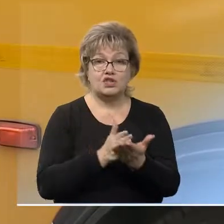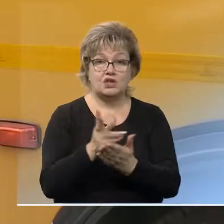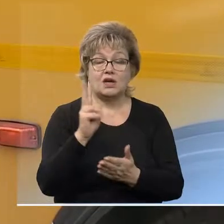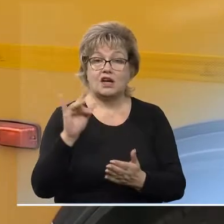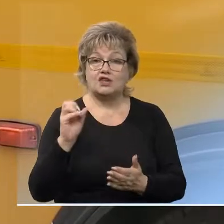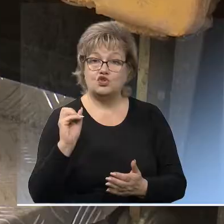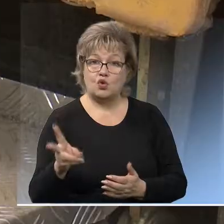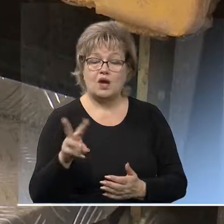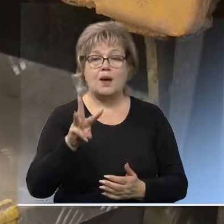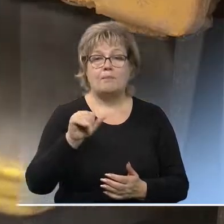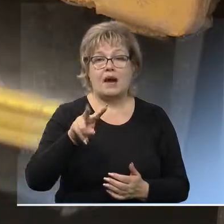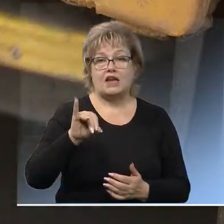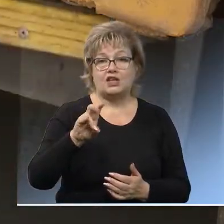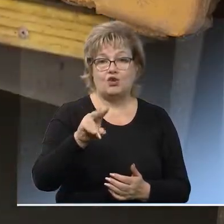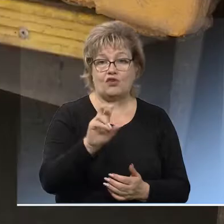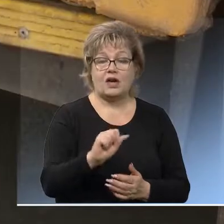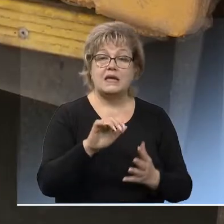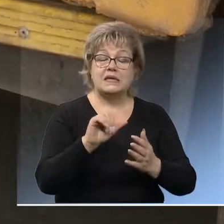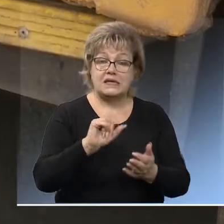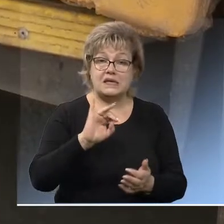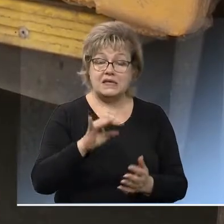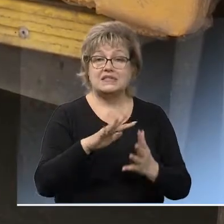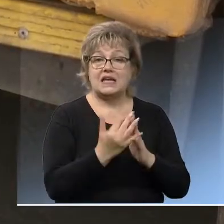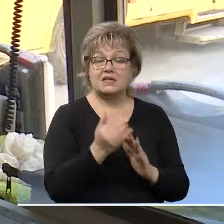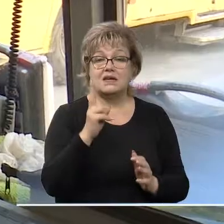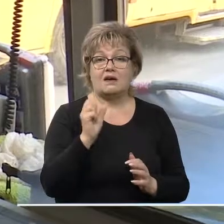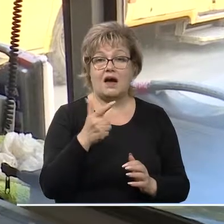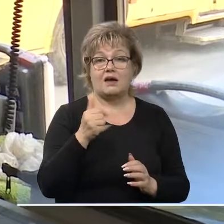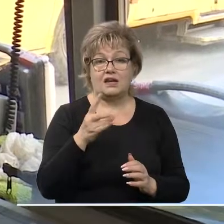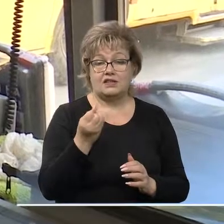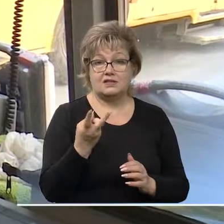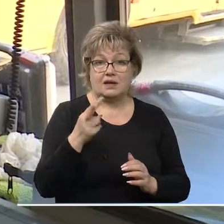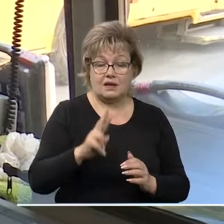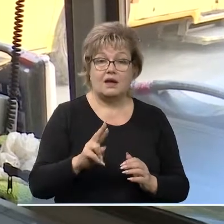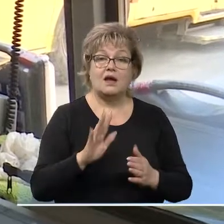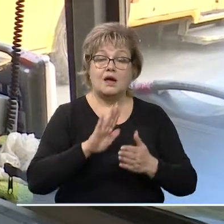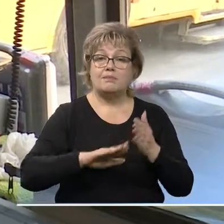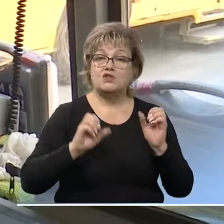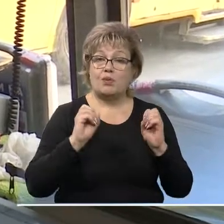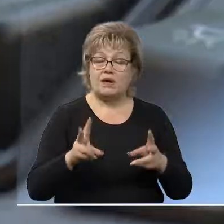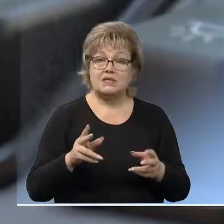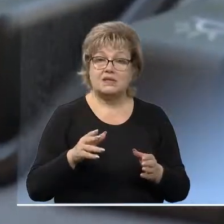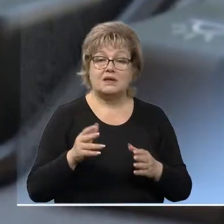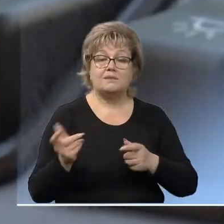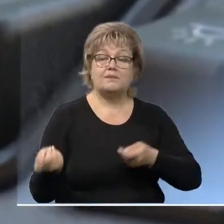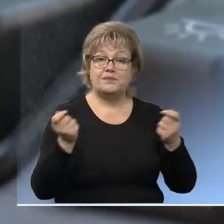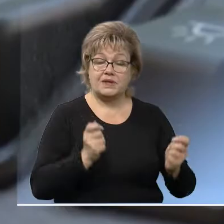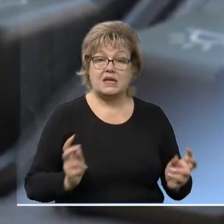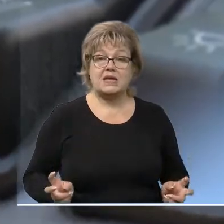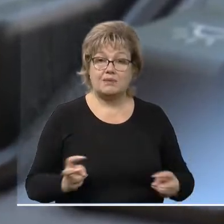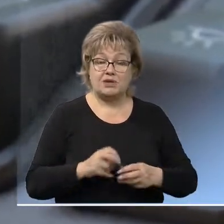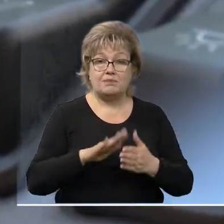маршрут – хутор Кагальничок, поселок Малиновка и сама станица Кагальницкая. Безопасность пассажиров от дома до школы обеспечат и